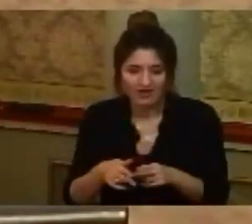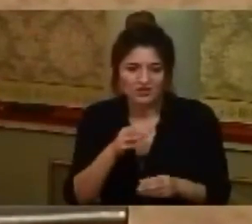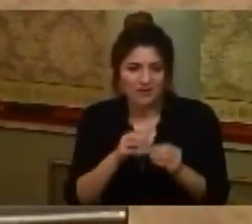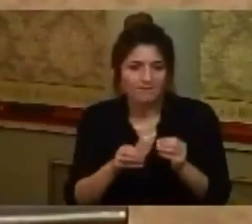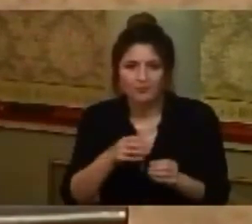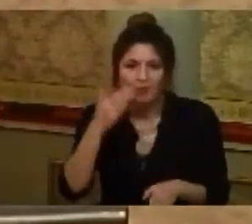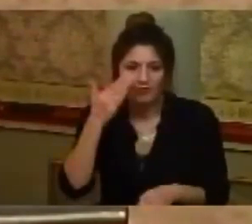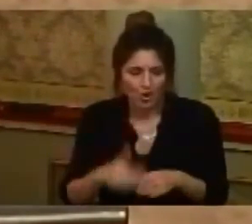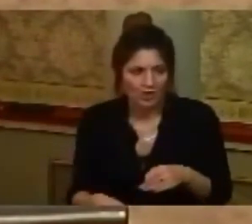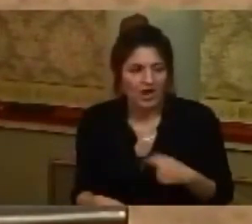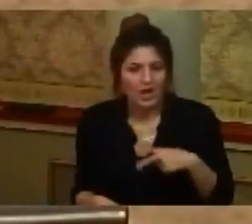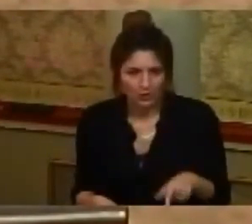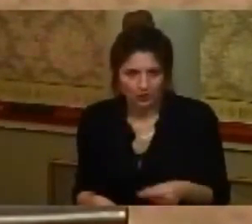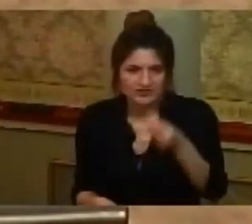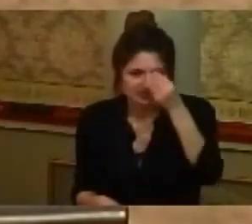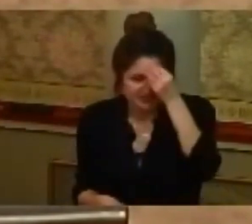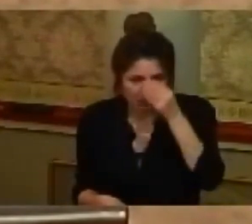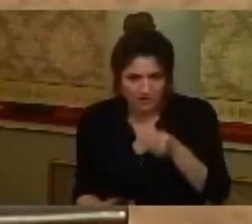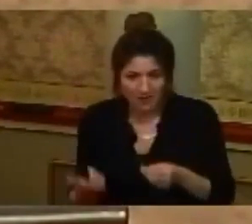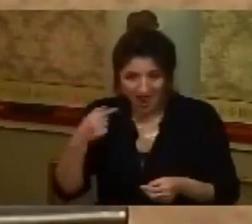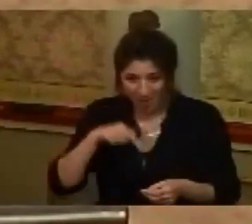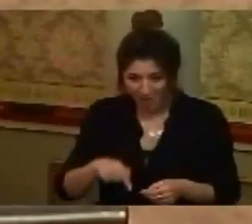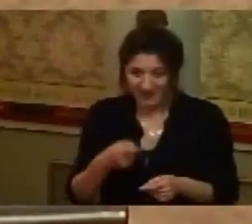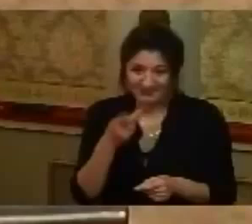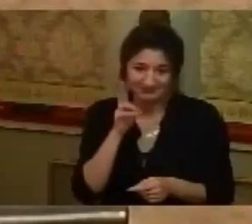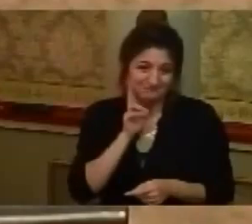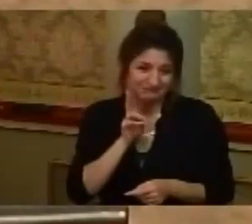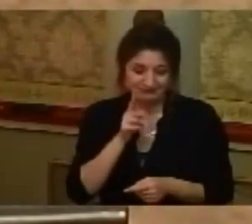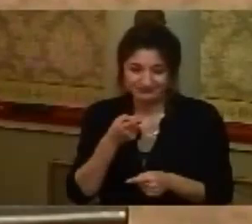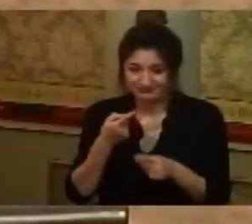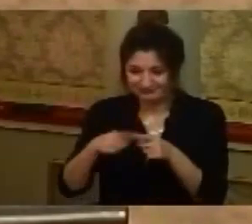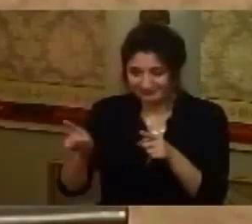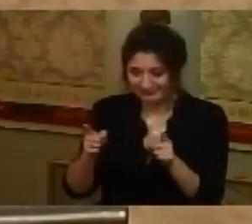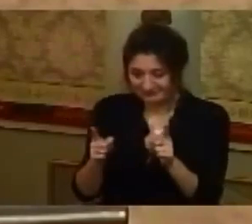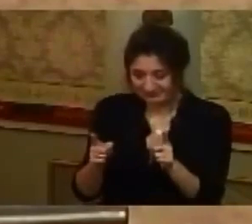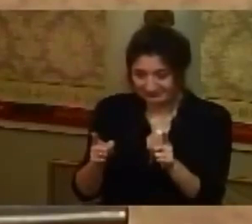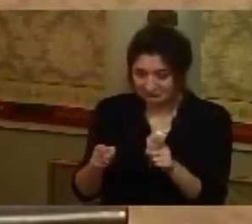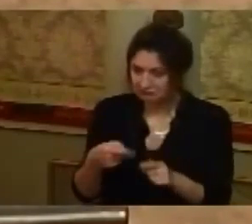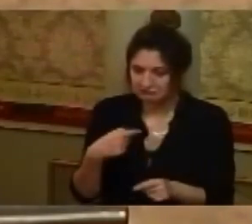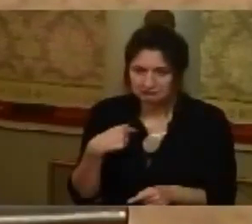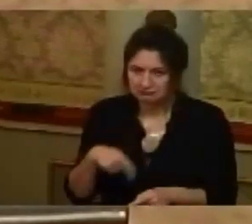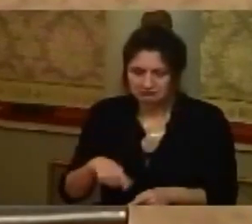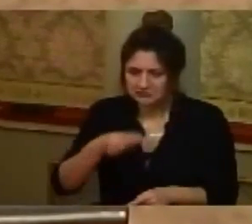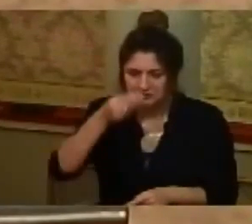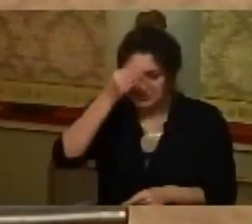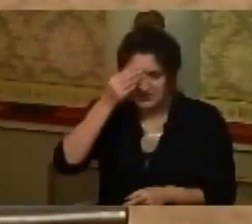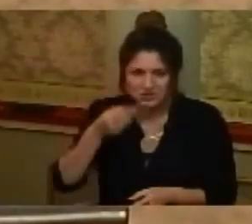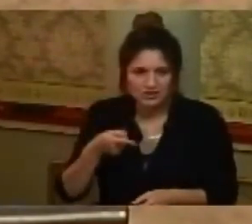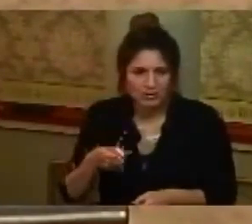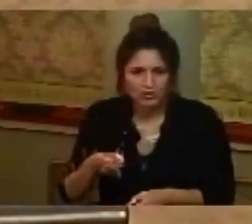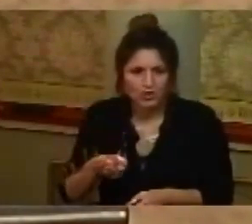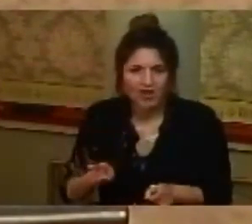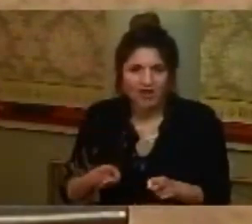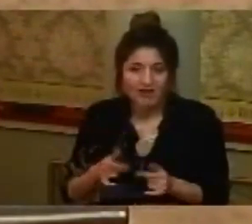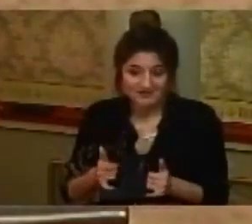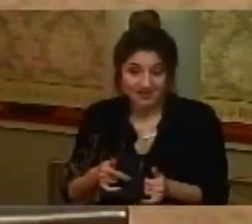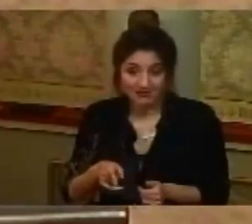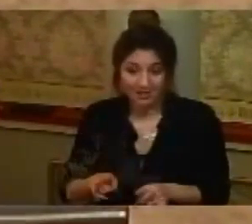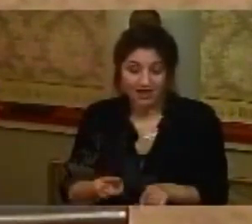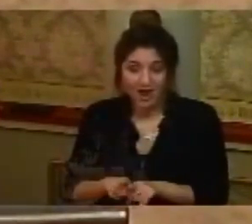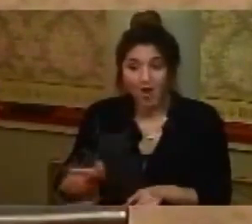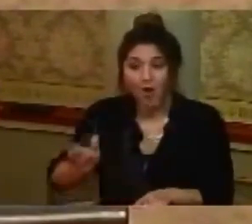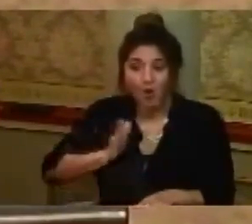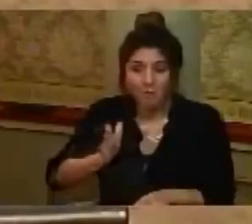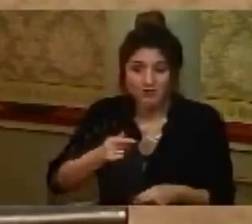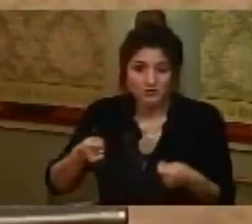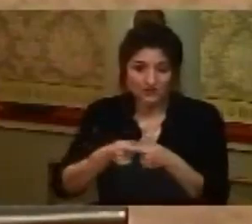do kraja. To se sjećam, ali na ovom frcleku koji ste spojili tako da je danas opasan za promet,